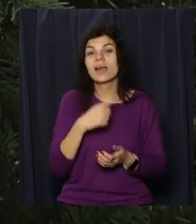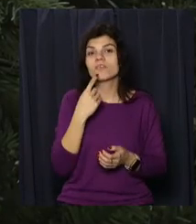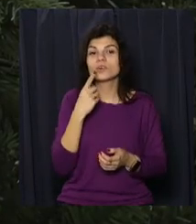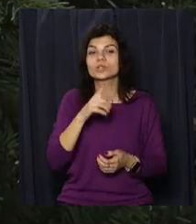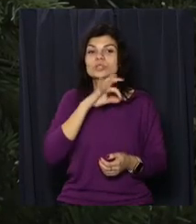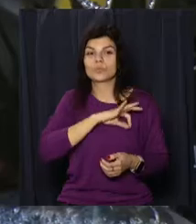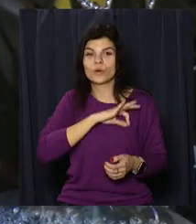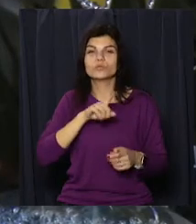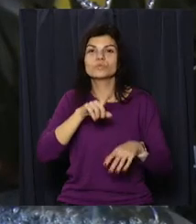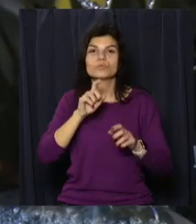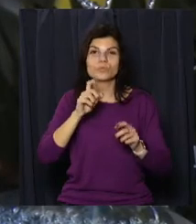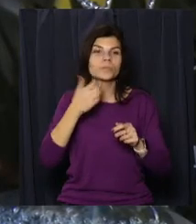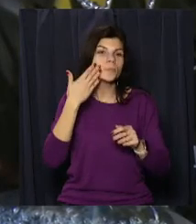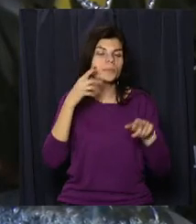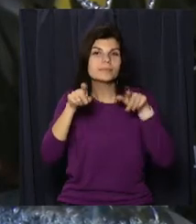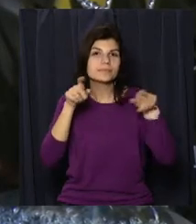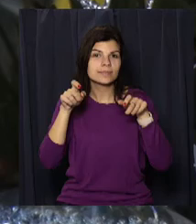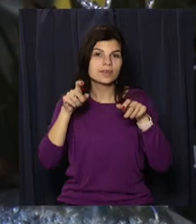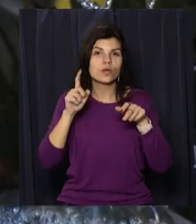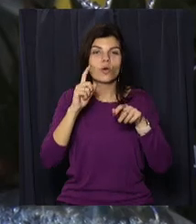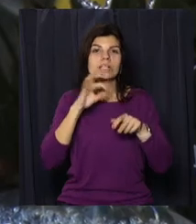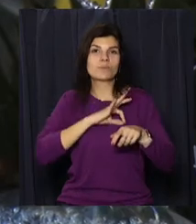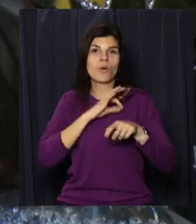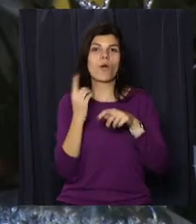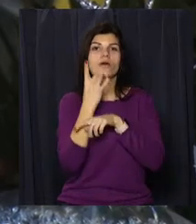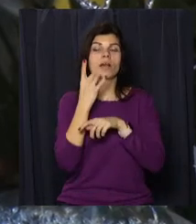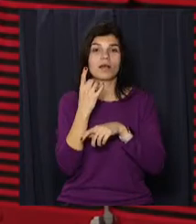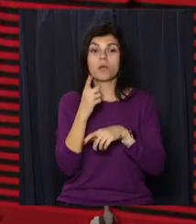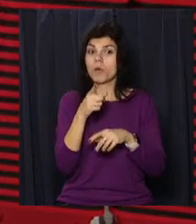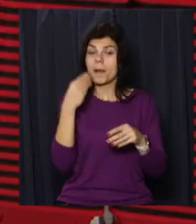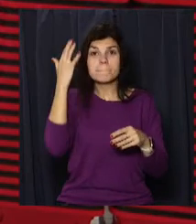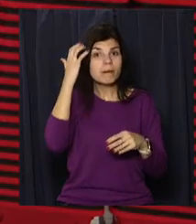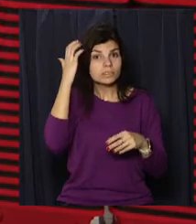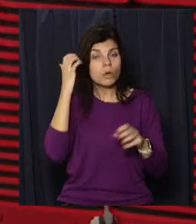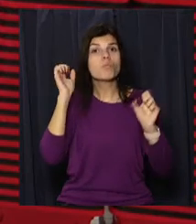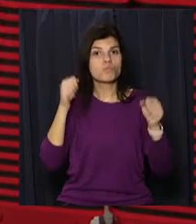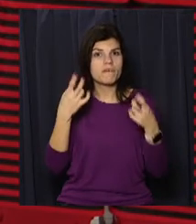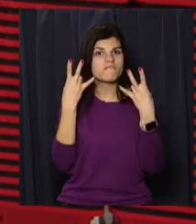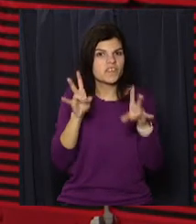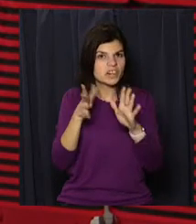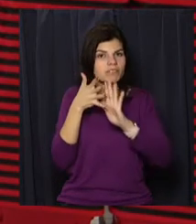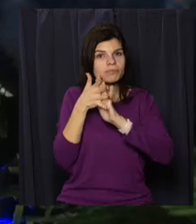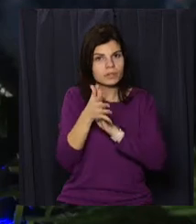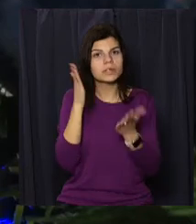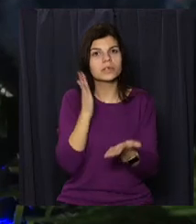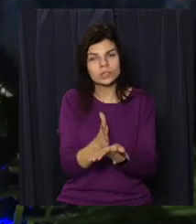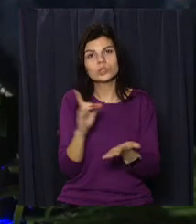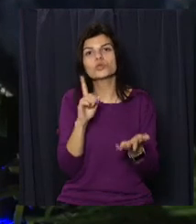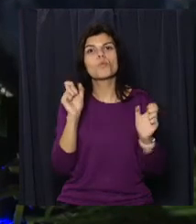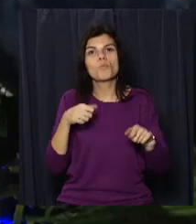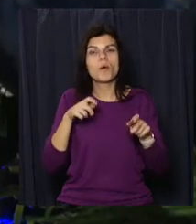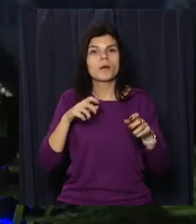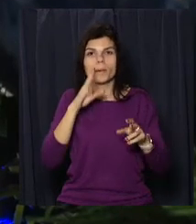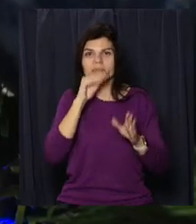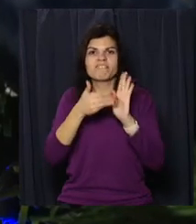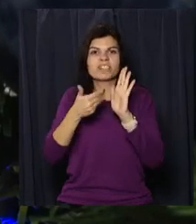зменшити кількість іграшок із пластику. Адже цей матеріал може виділяти токсичні речовини, що може стати причиною алергії та